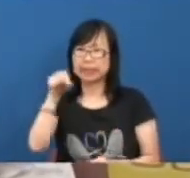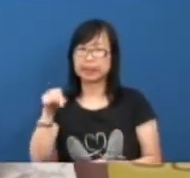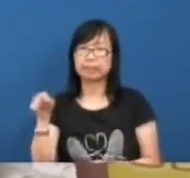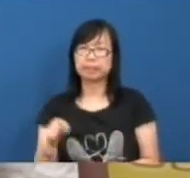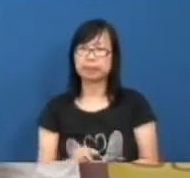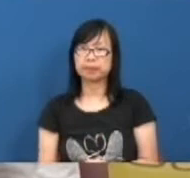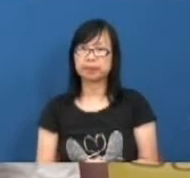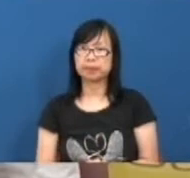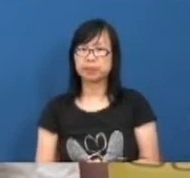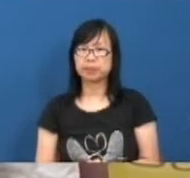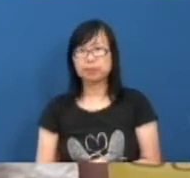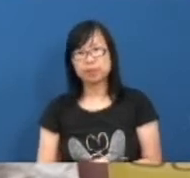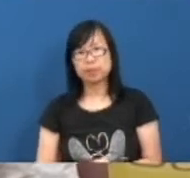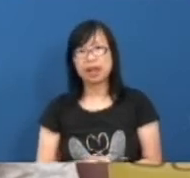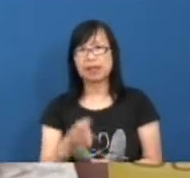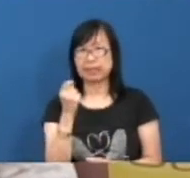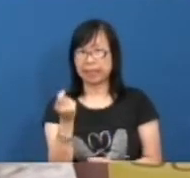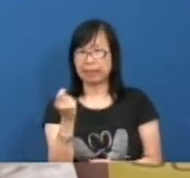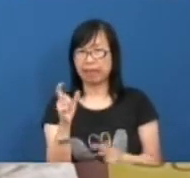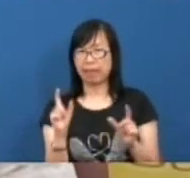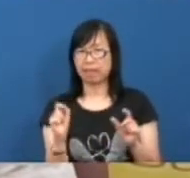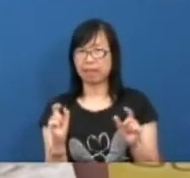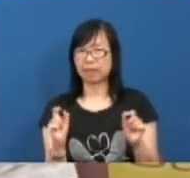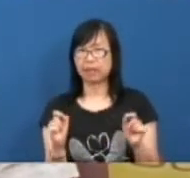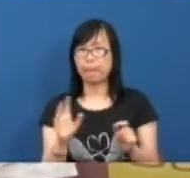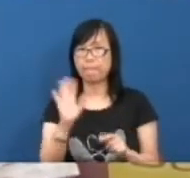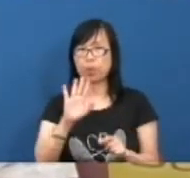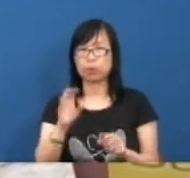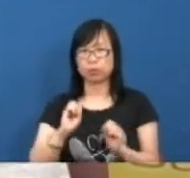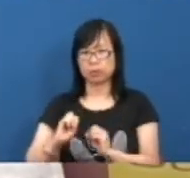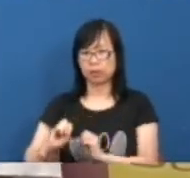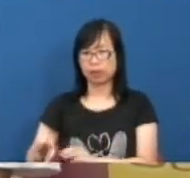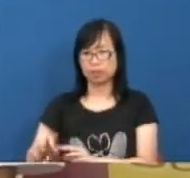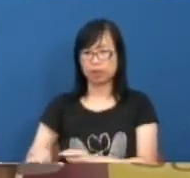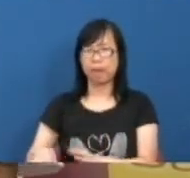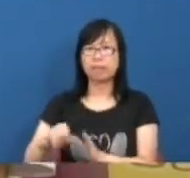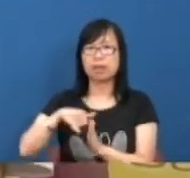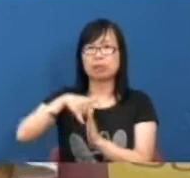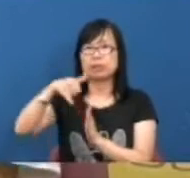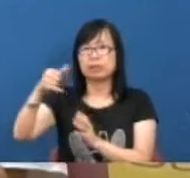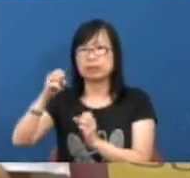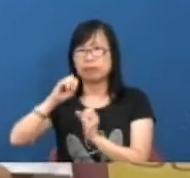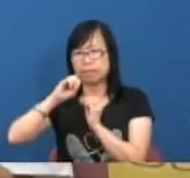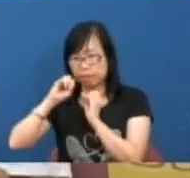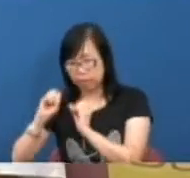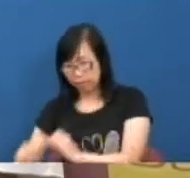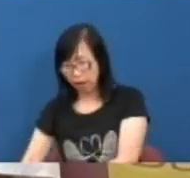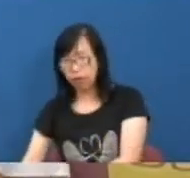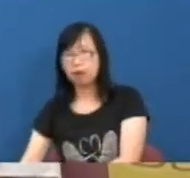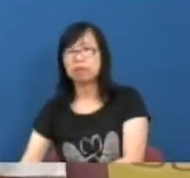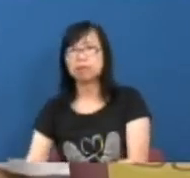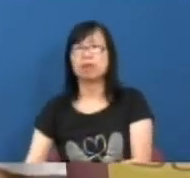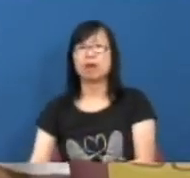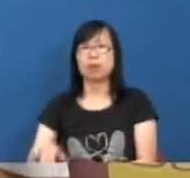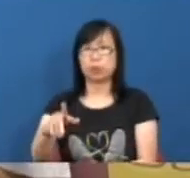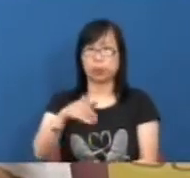係簡單啲講，即係唔俾啲垃圾跌落地下。即係譬如話垃圾桶，